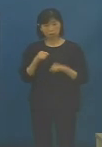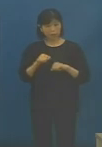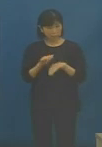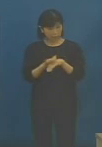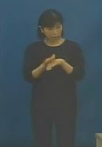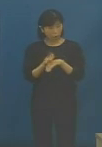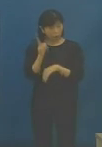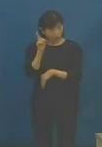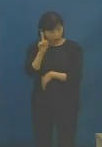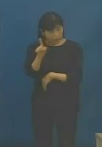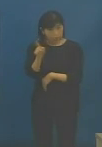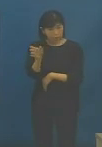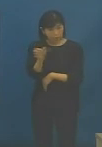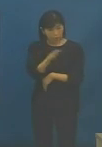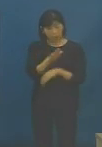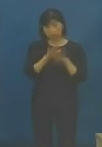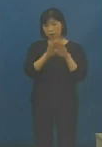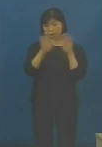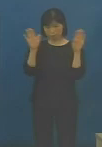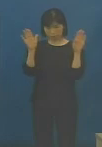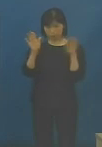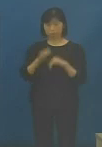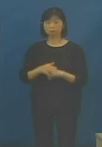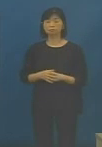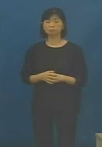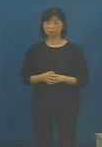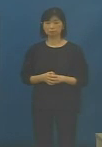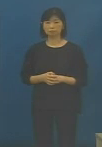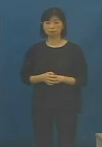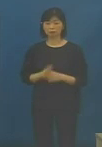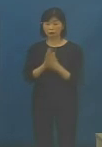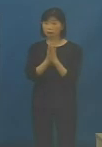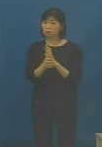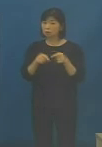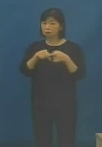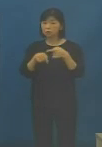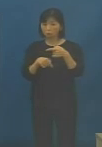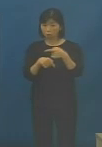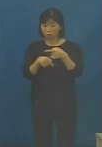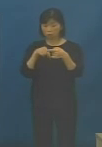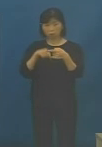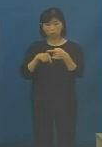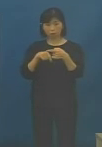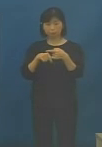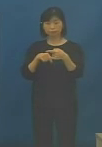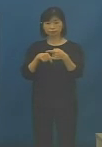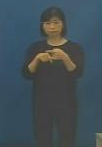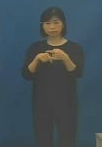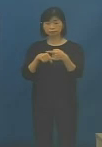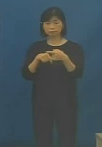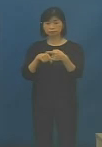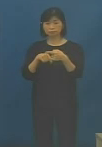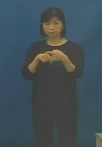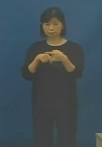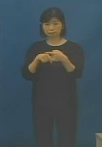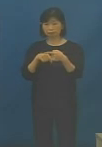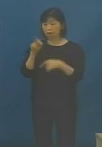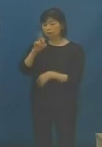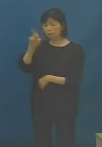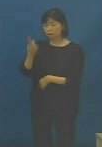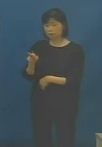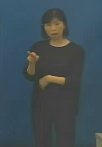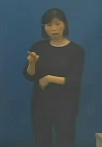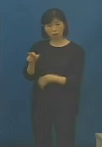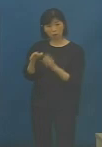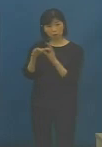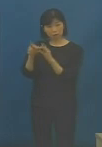から、というふうに考えております。で県庁の方につきましては、そのセンターを立ち上げまして